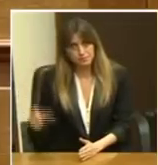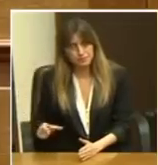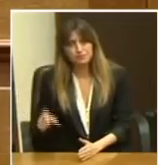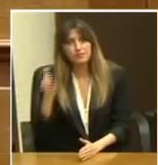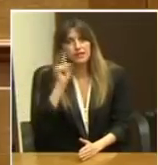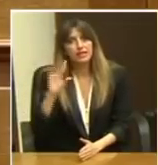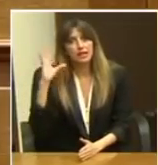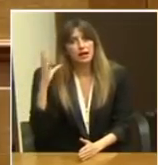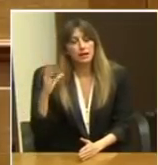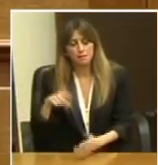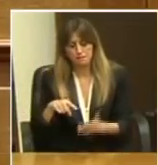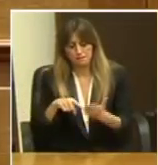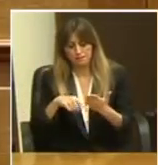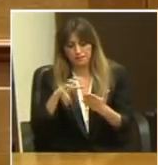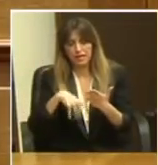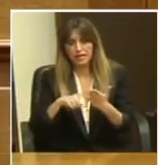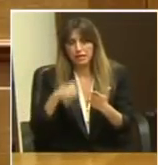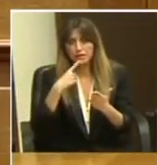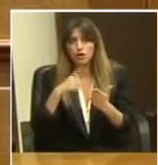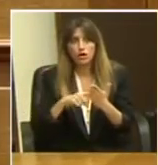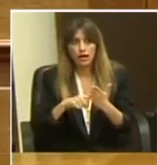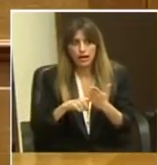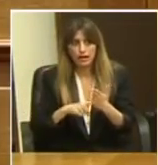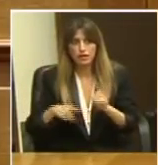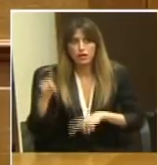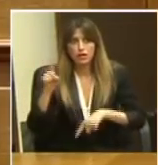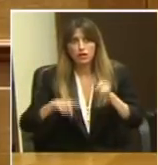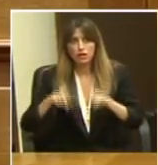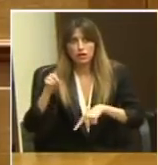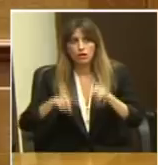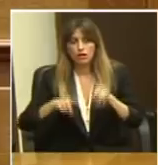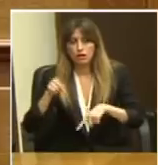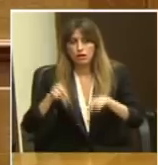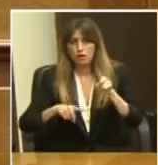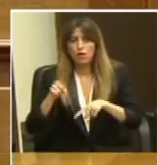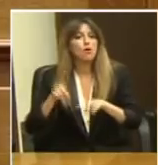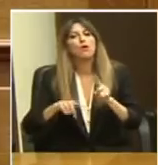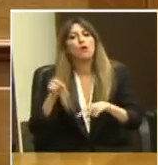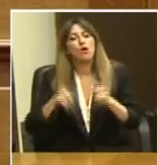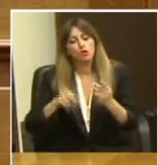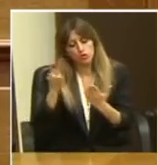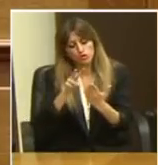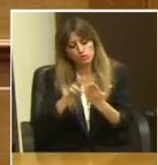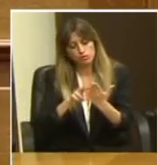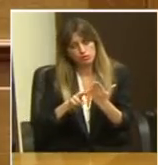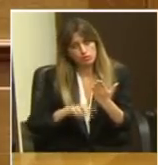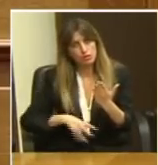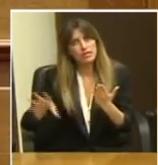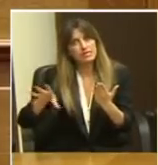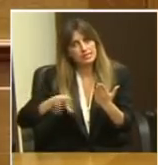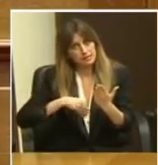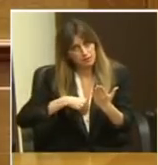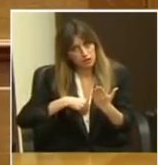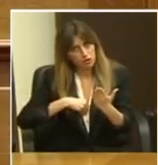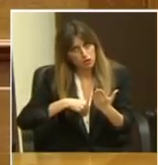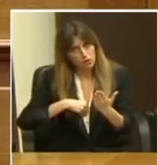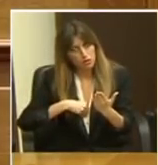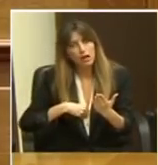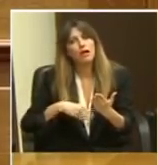λέει: όλοι όσοι προσεγγίζαμε το θέμα ψύχραμα και νυφάλια, συμφωνούμε το όχι μόνο μπορούσαμε, αλλά έπρεπε από τις αρχές του